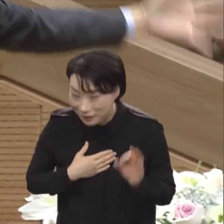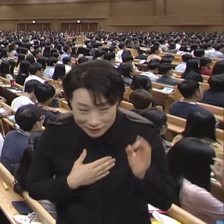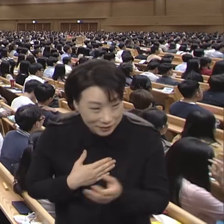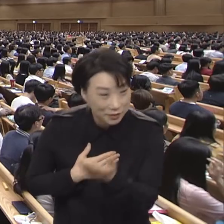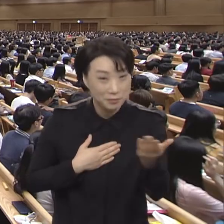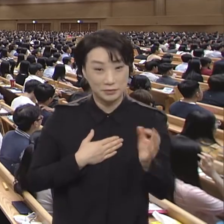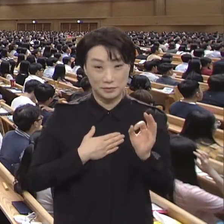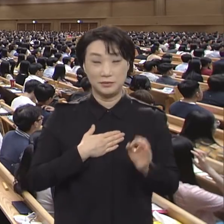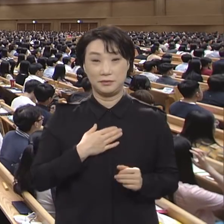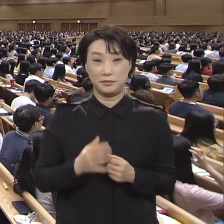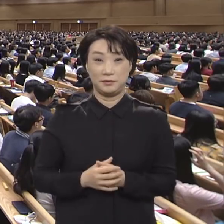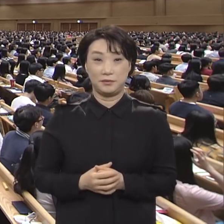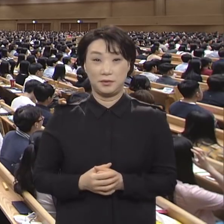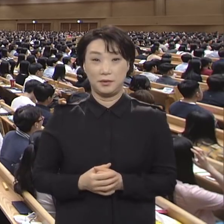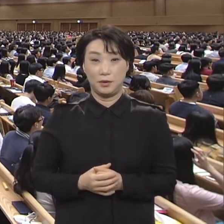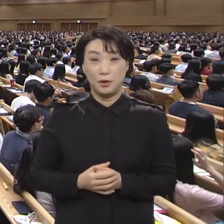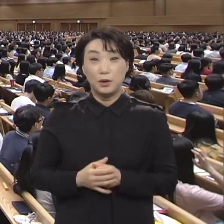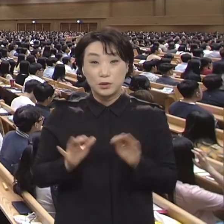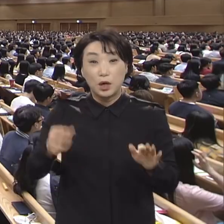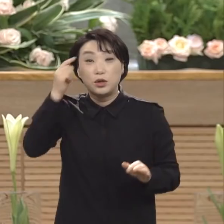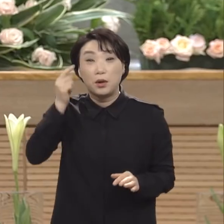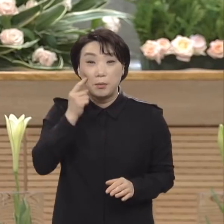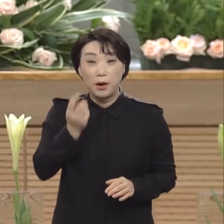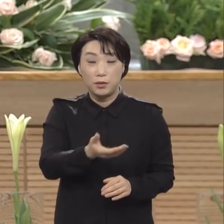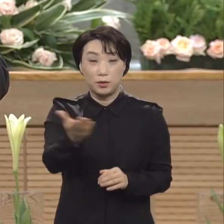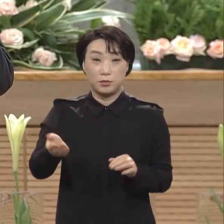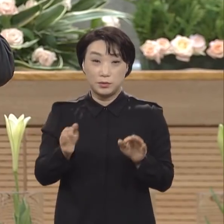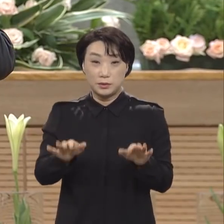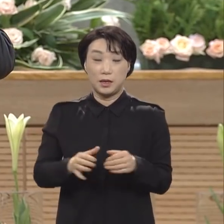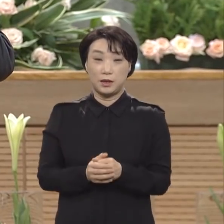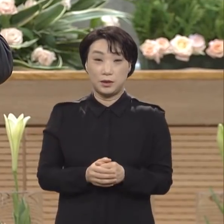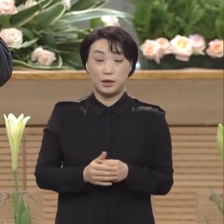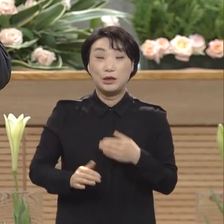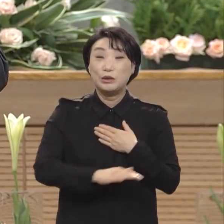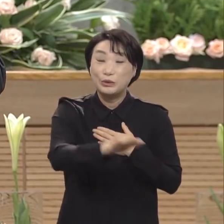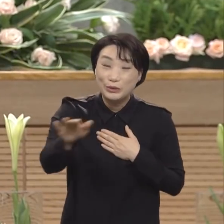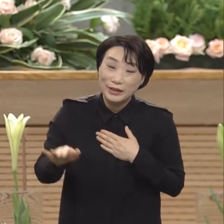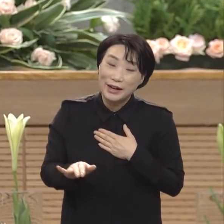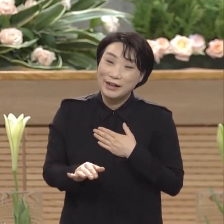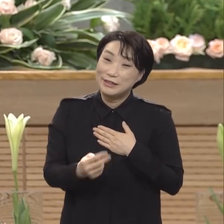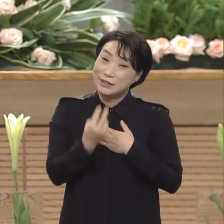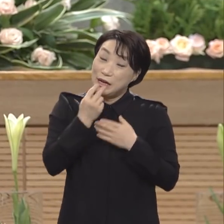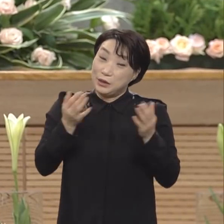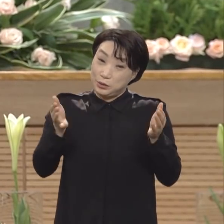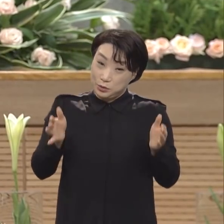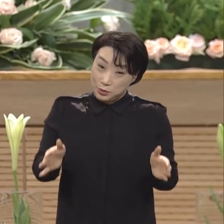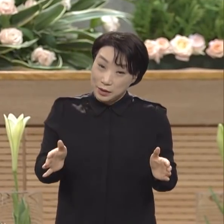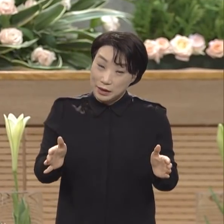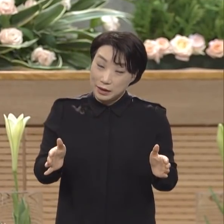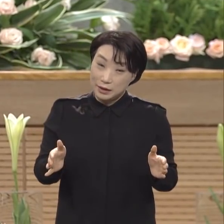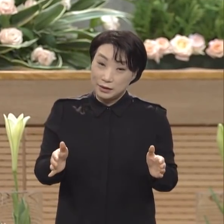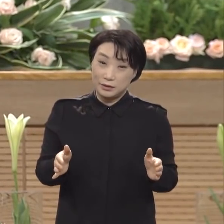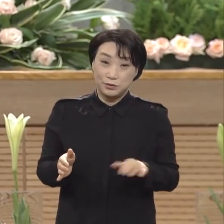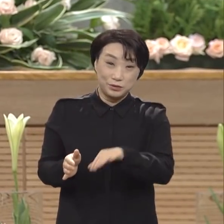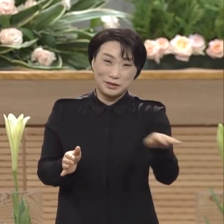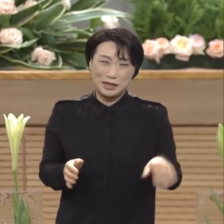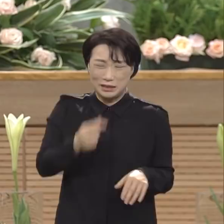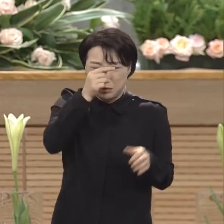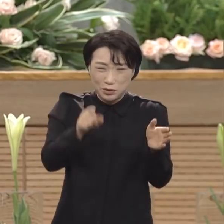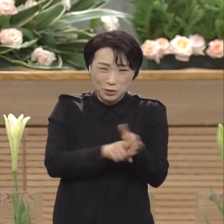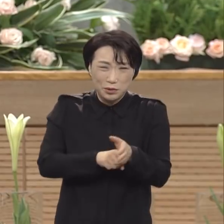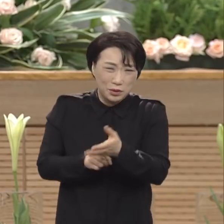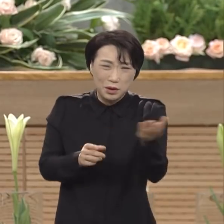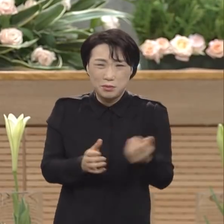되십니까? 이게 보세요. 우리가 이 땅에 살면서 그토록